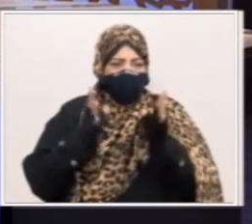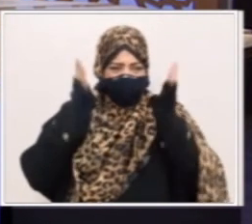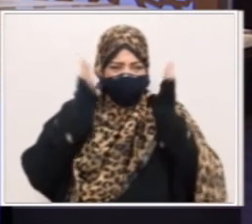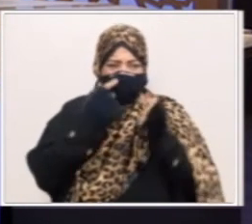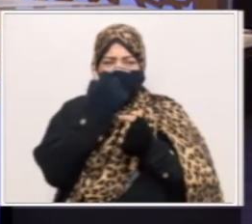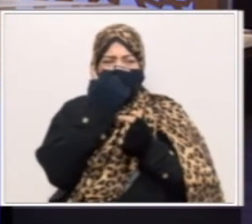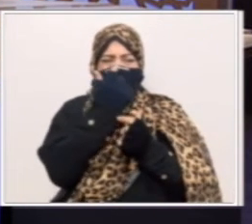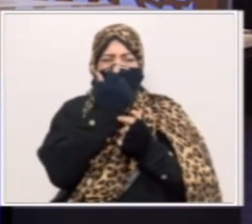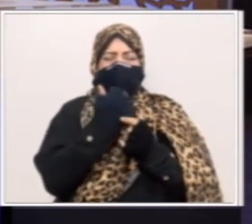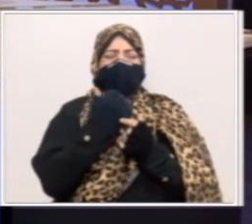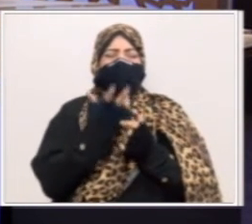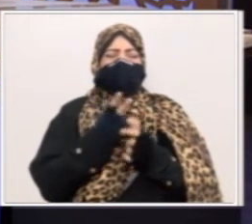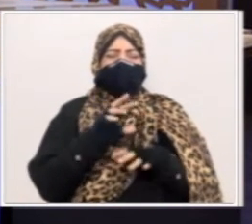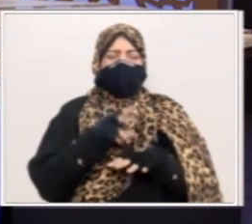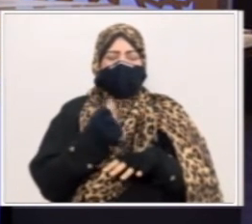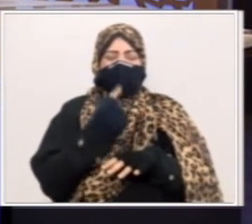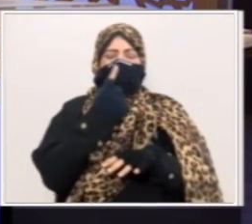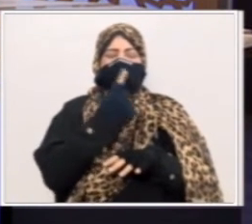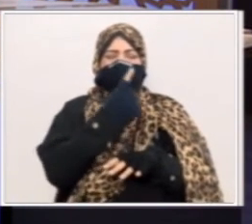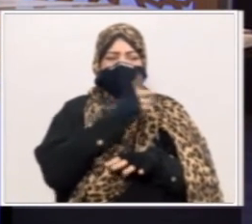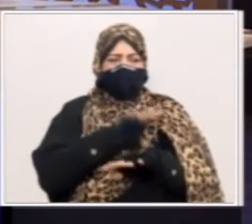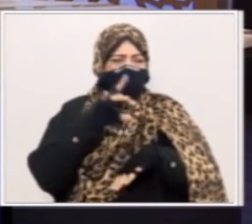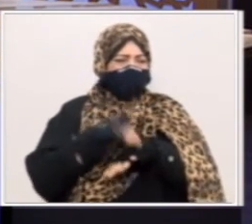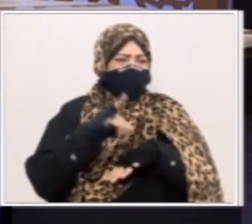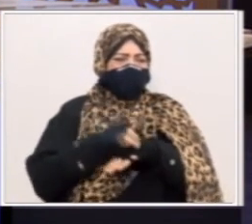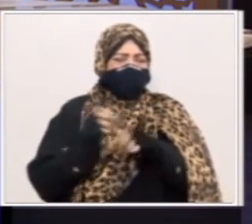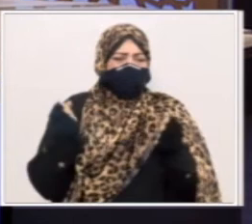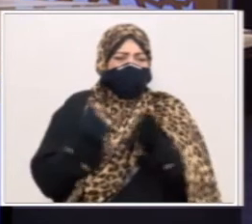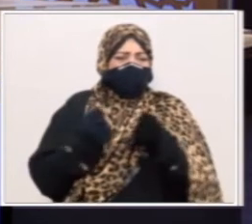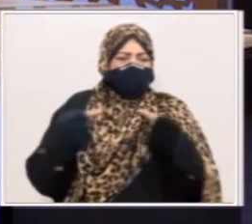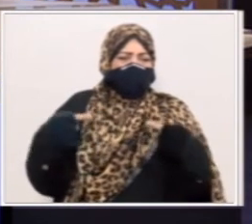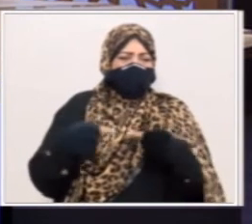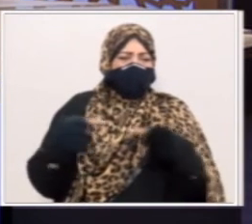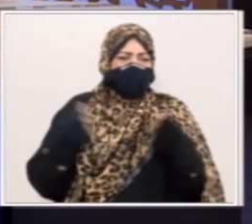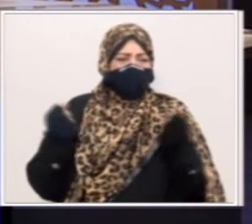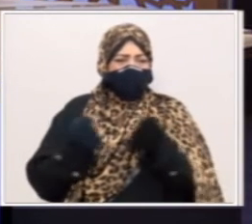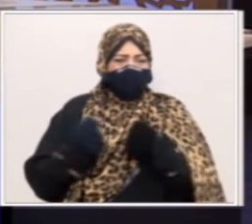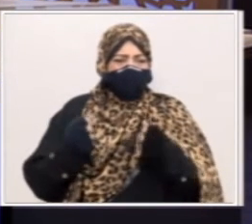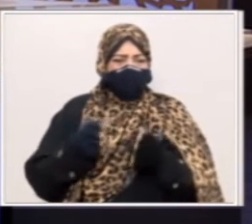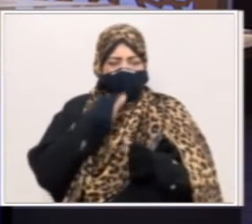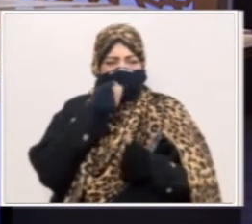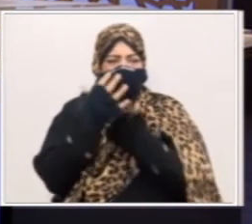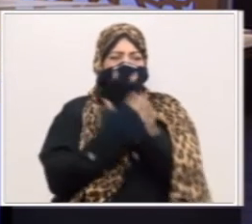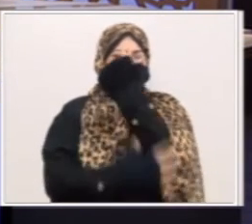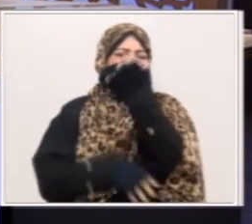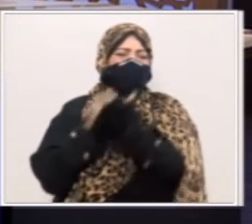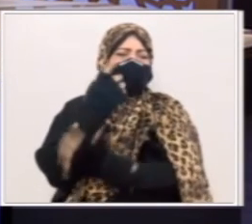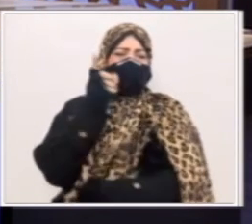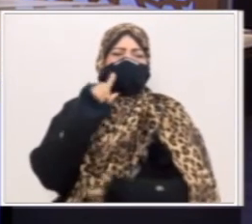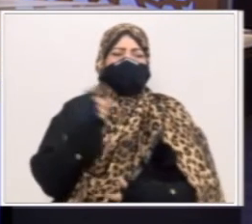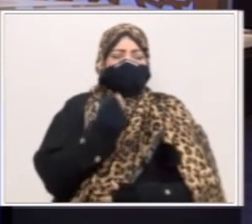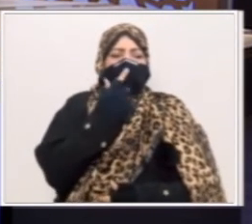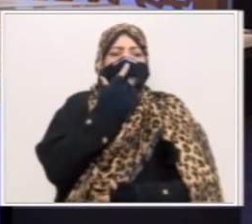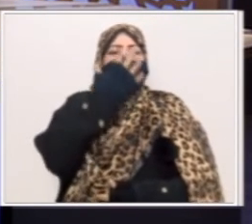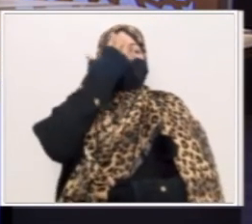يعني. بالبرد في جسده أم بسبب الاستنشاق والاستنتار؟ لا بسبب البرد، لا مش بسبب